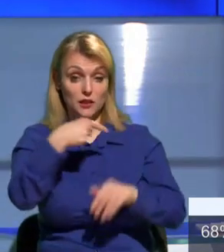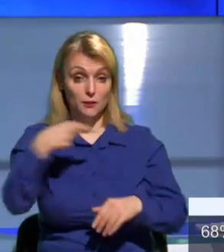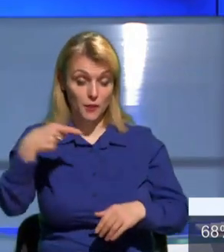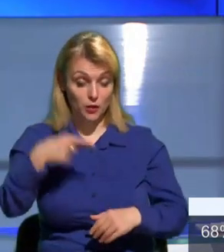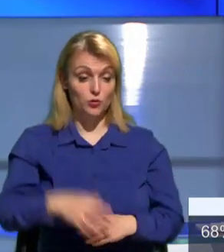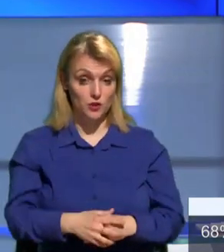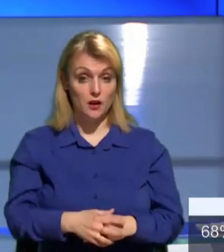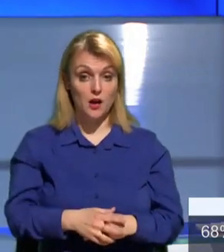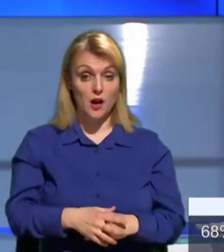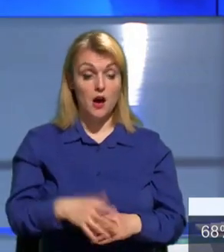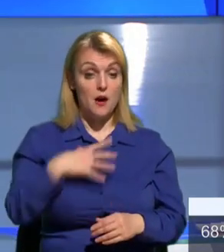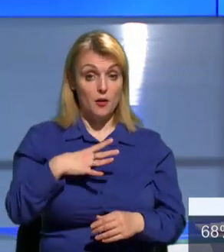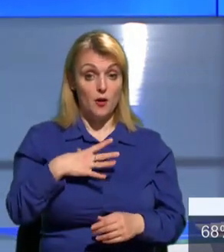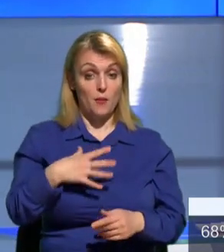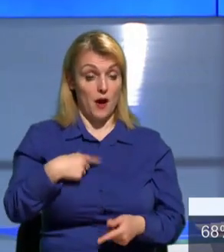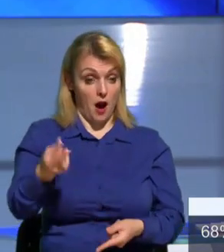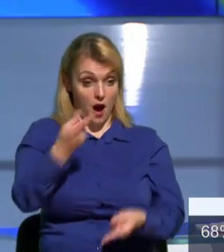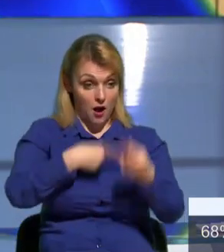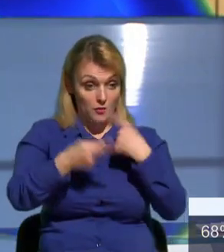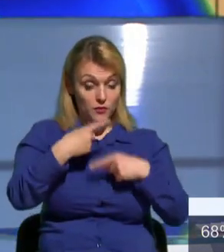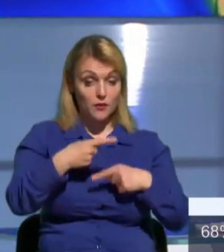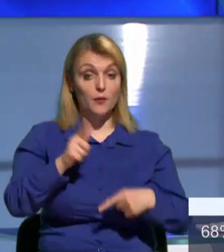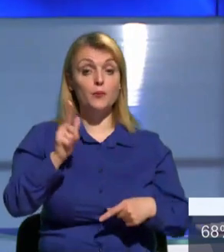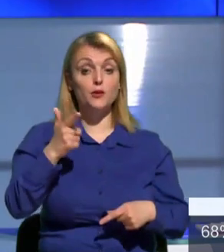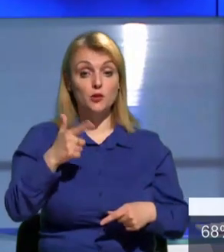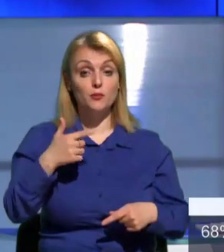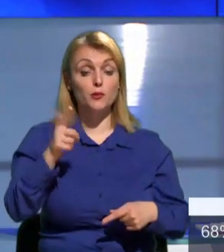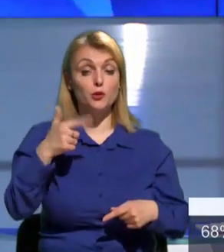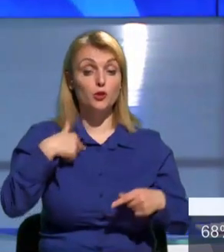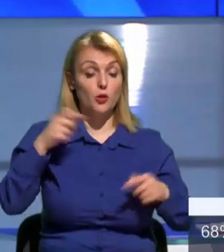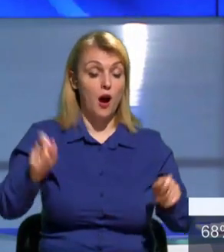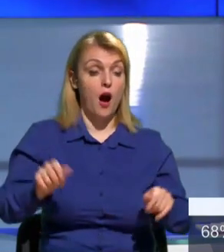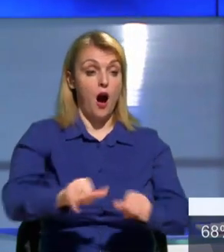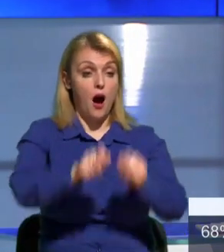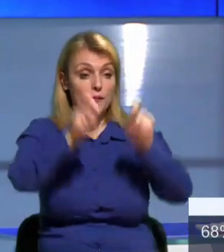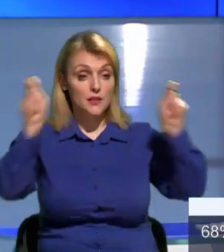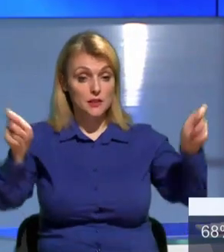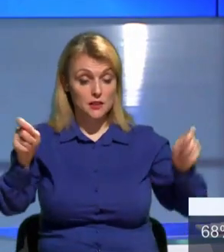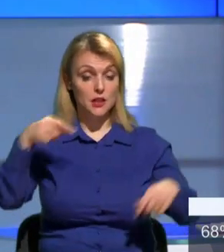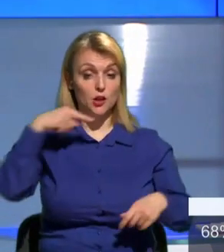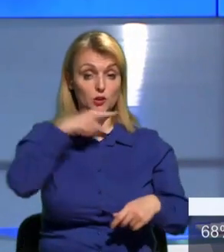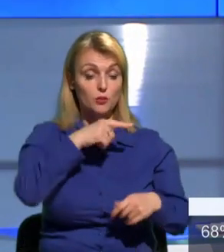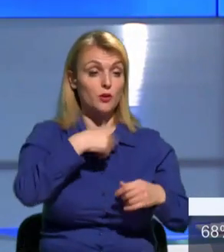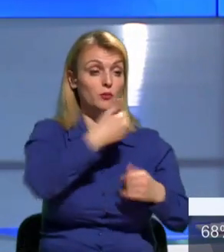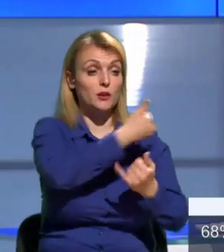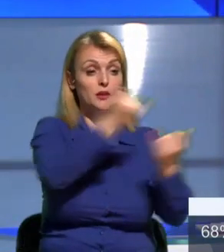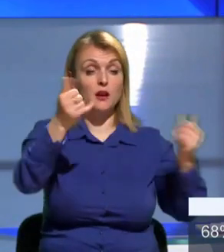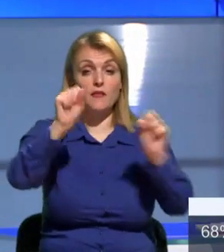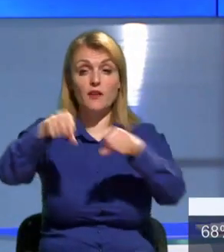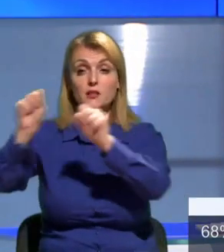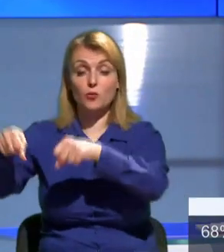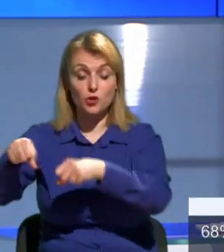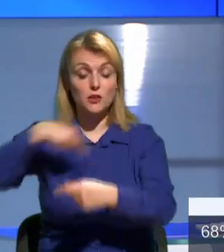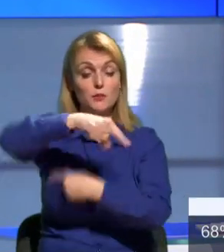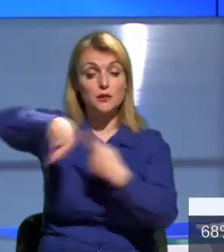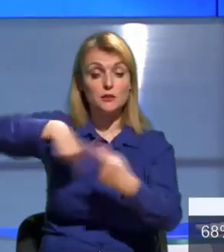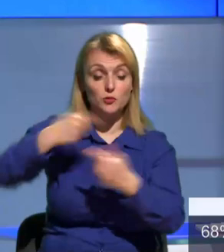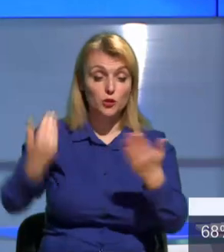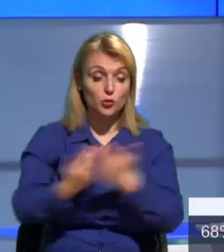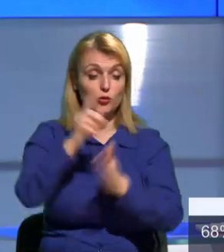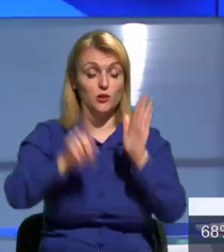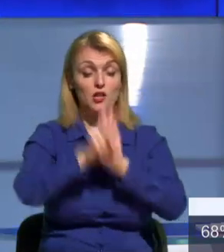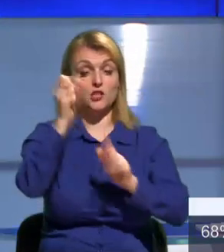recuperăm, pentru că de ce? Pentru că noi am deschis economia și am dat posibilitatea agenților economici să lucreze. Apropo, un lucru important care vreau să-l